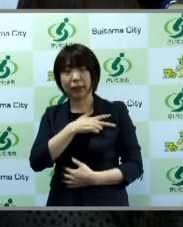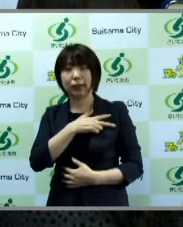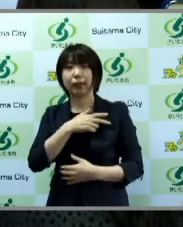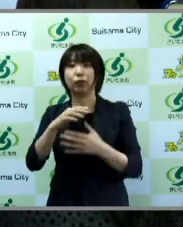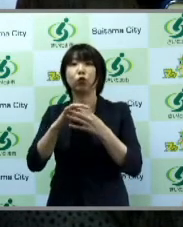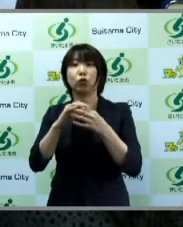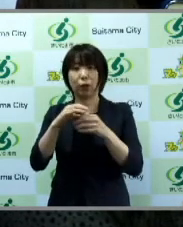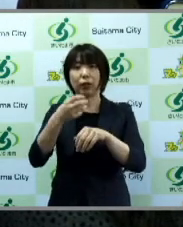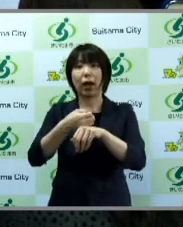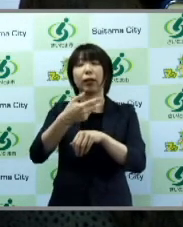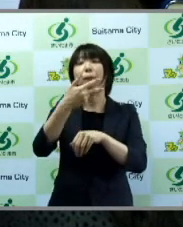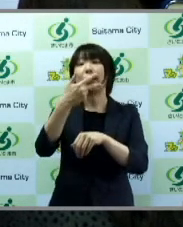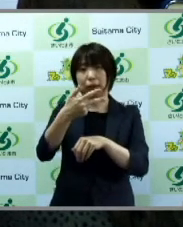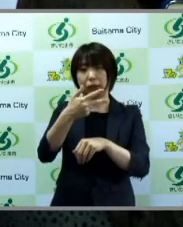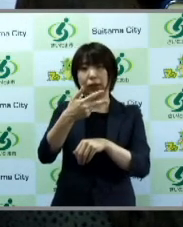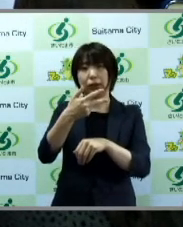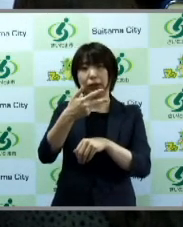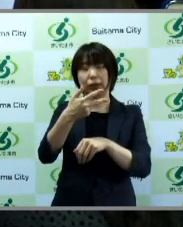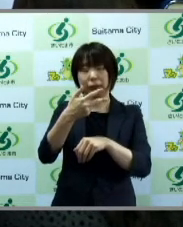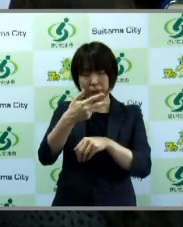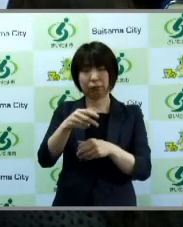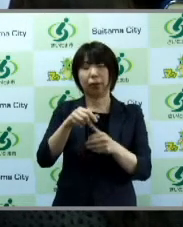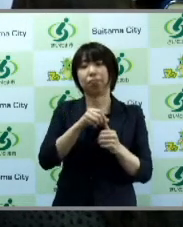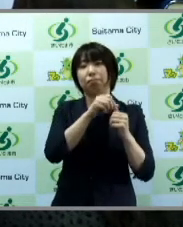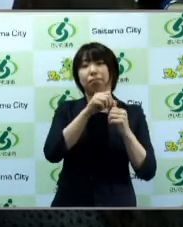内数にも保健師はございます。